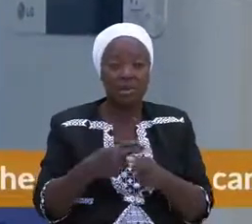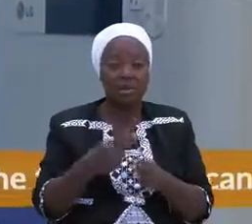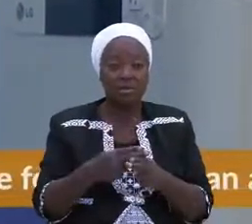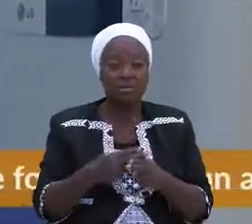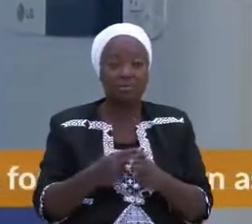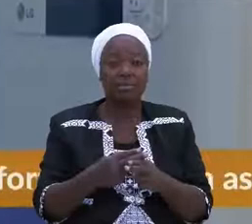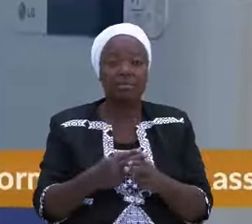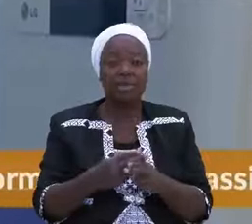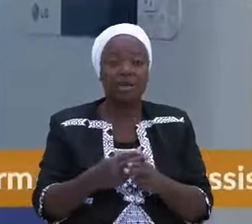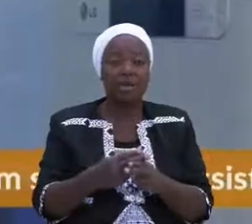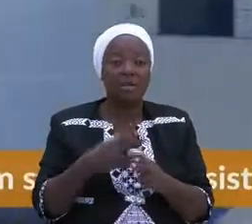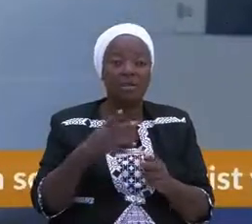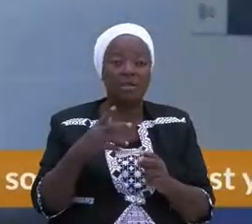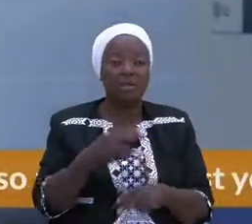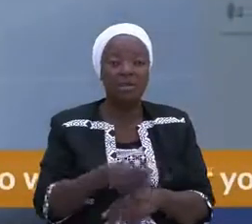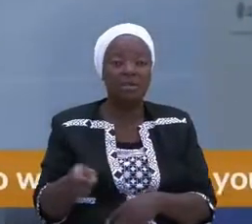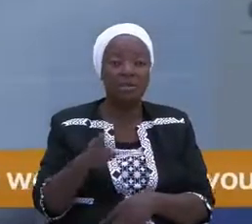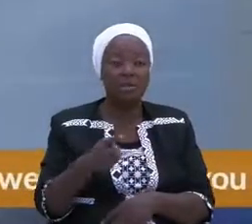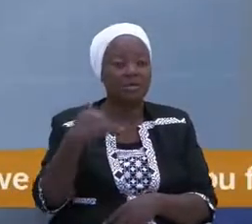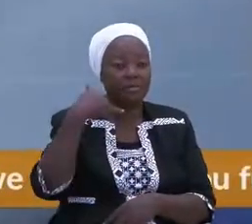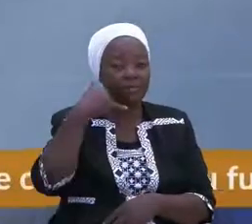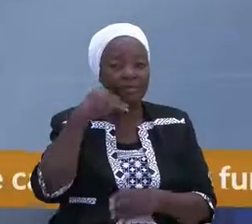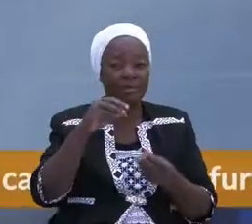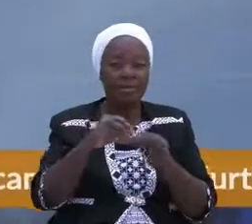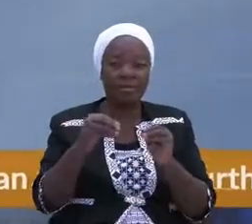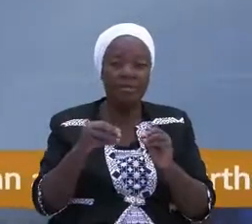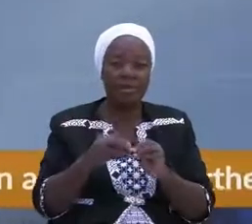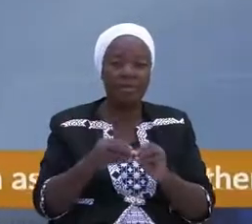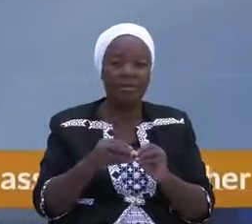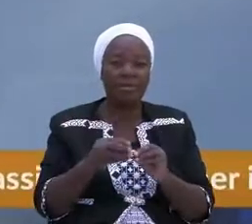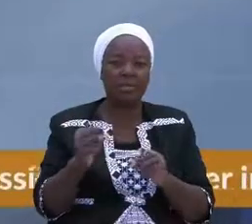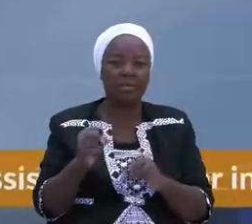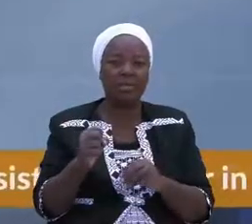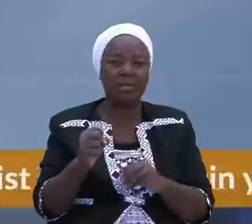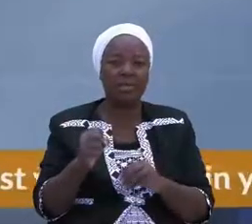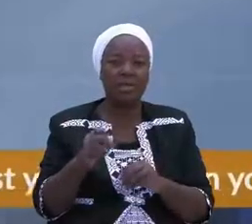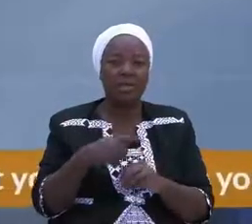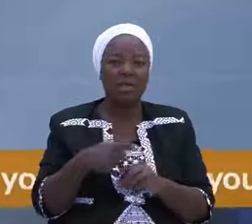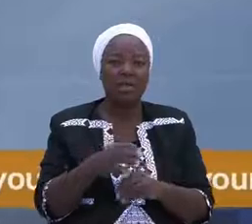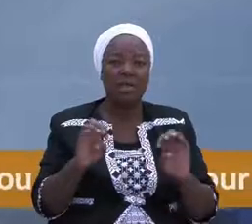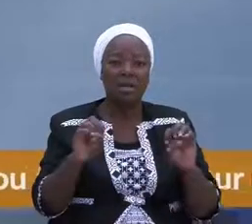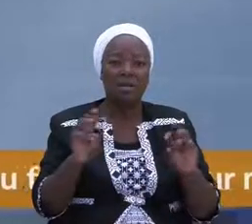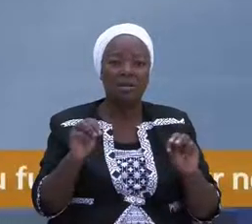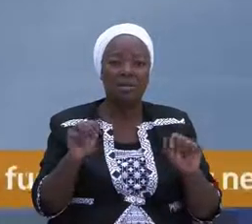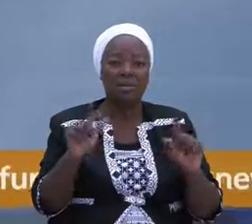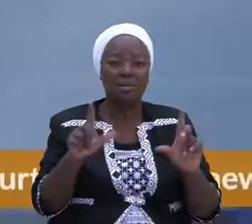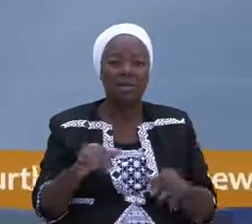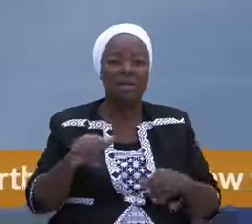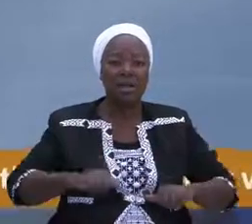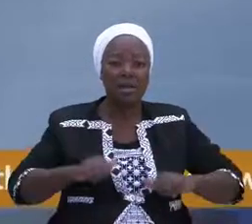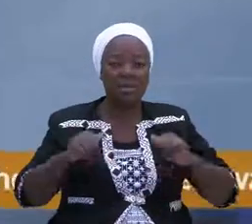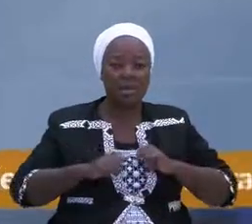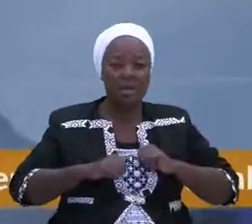des convertis. Prenez les noms, prénoms, numéro de téléphone, adresse email, numéro WhatsApp, si